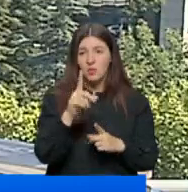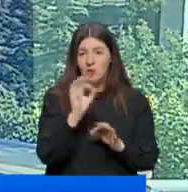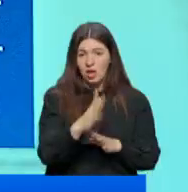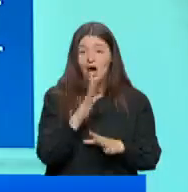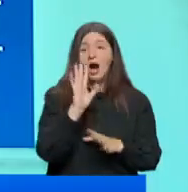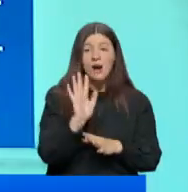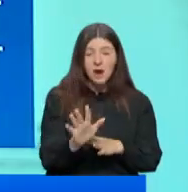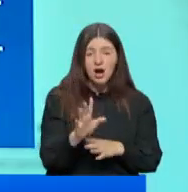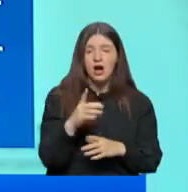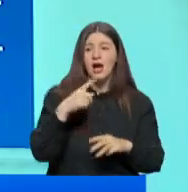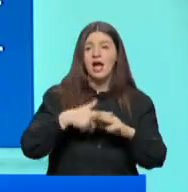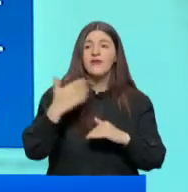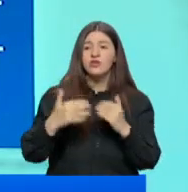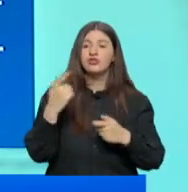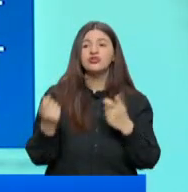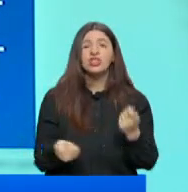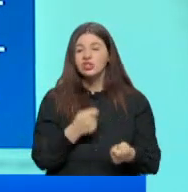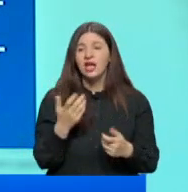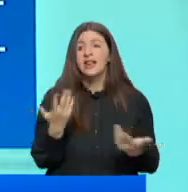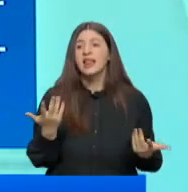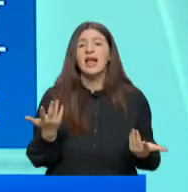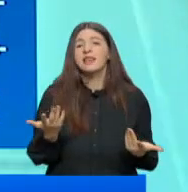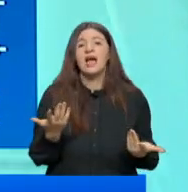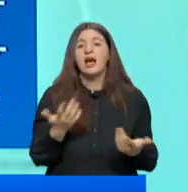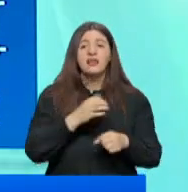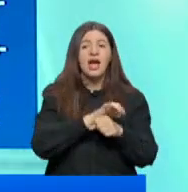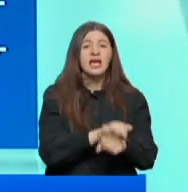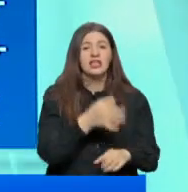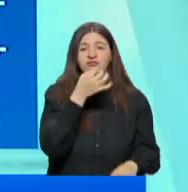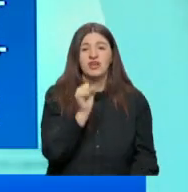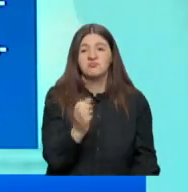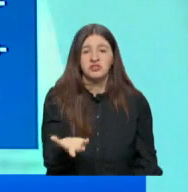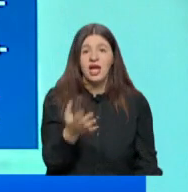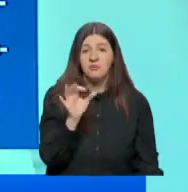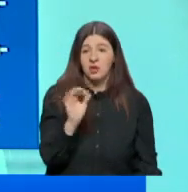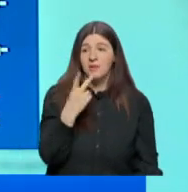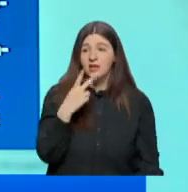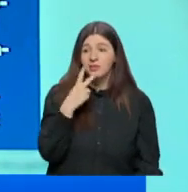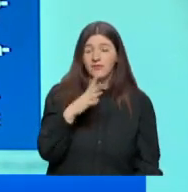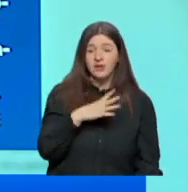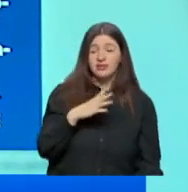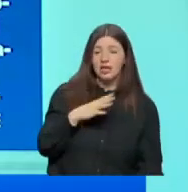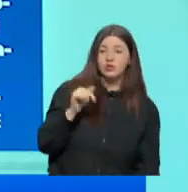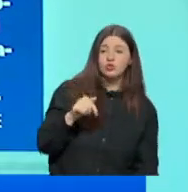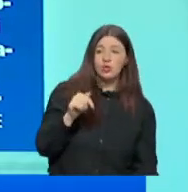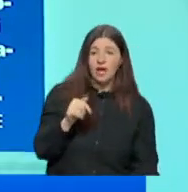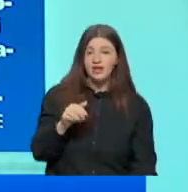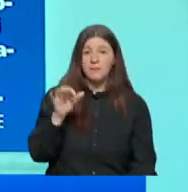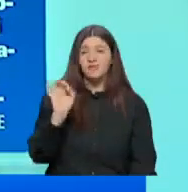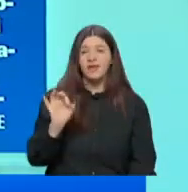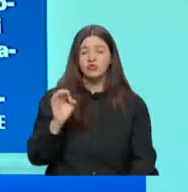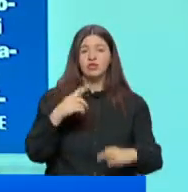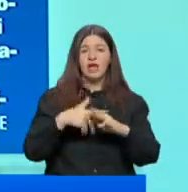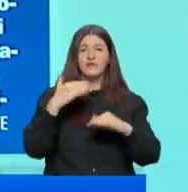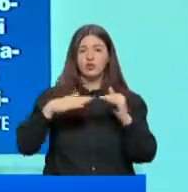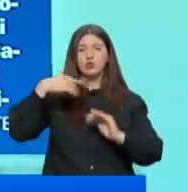şekilde. Yalnız enflasyona çalışan ne kadar ezdirilmeyecek? Eğer böyle bir açıklama varsa, şu anda mevcut